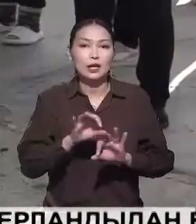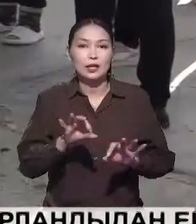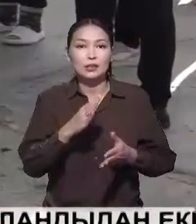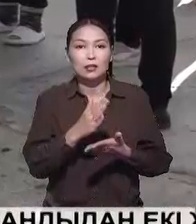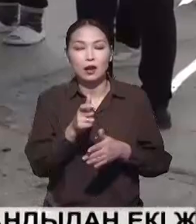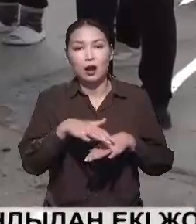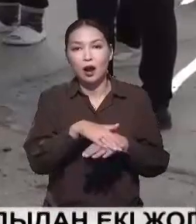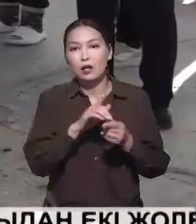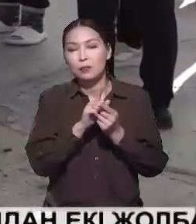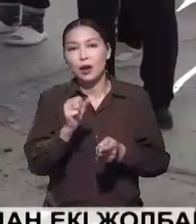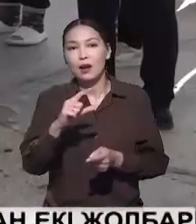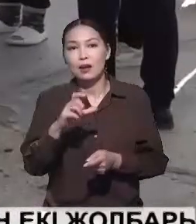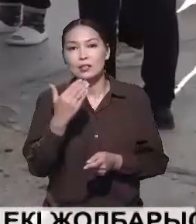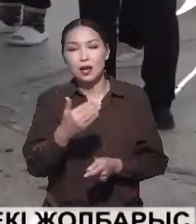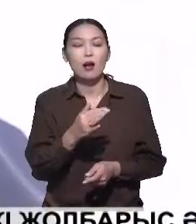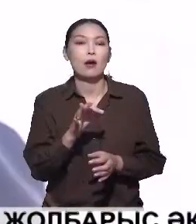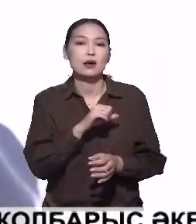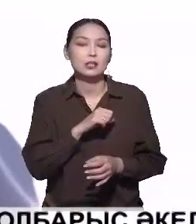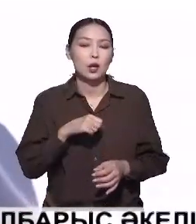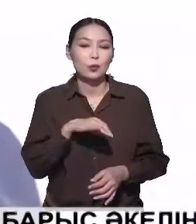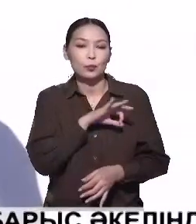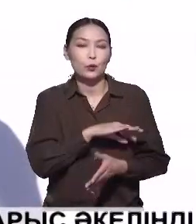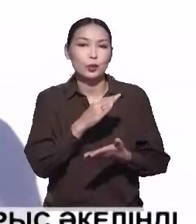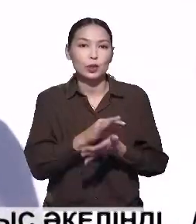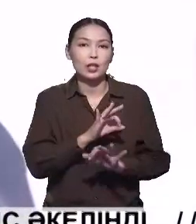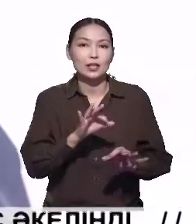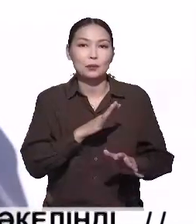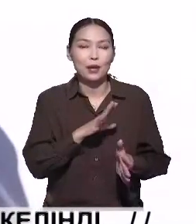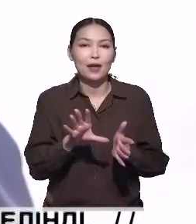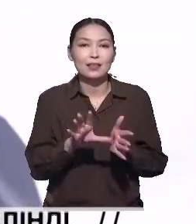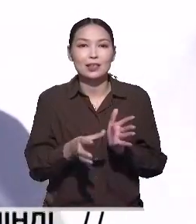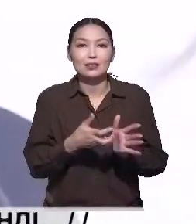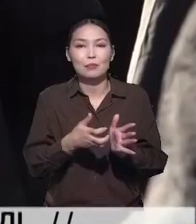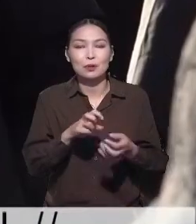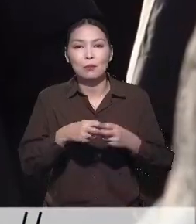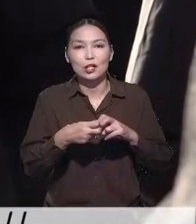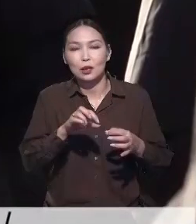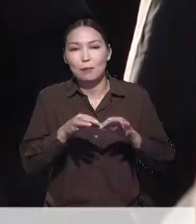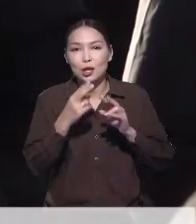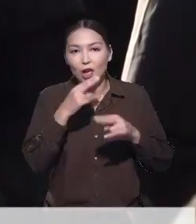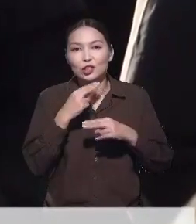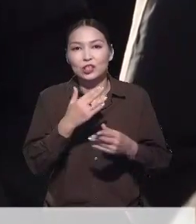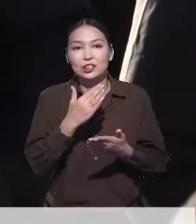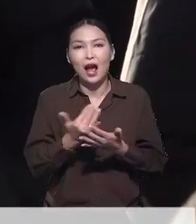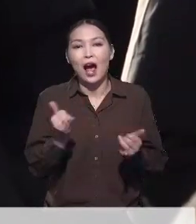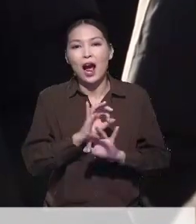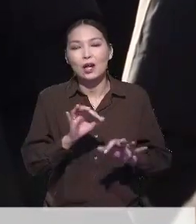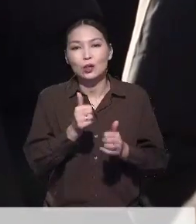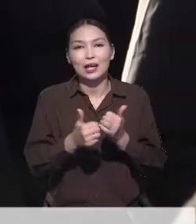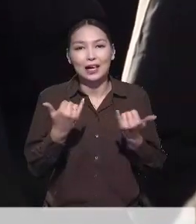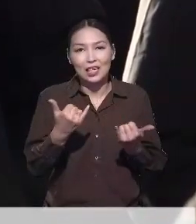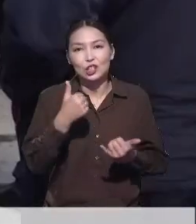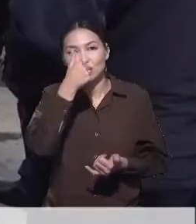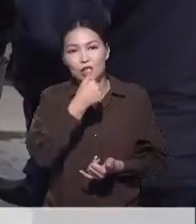халықпен кездесіп, аястың тиімді тұстары туралы айтты. Әсіресе энергия тапшылығы мәселесіне жіті тоқталды. Айтуларынша, қазір жылына 2